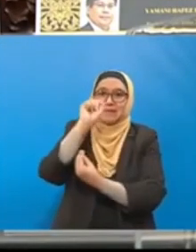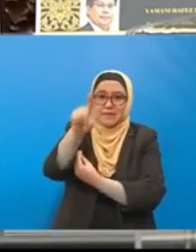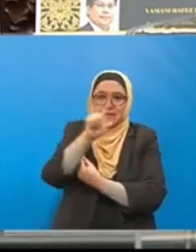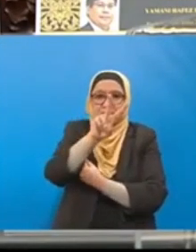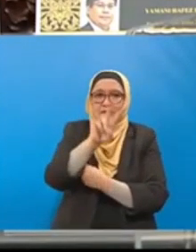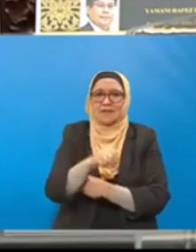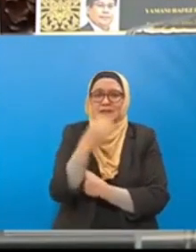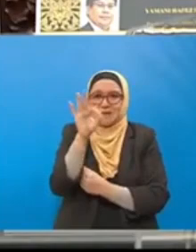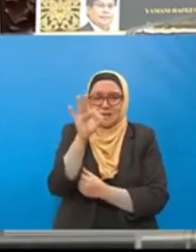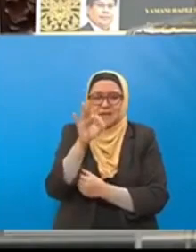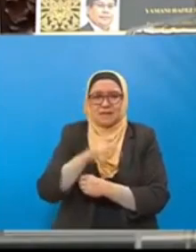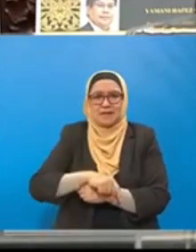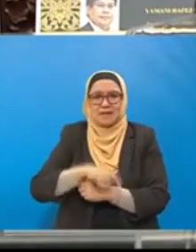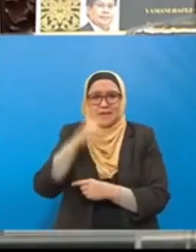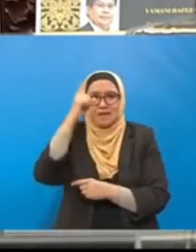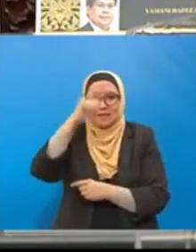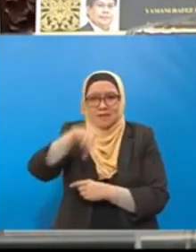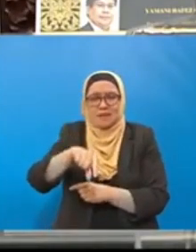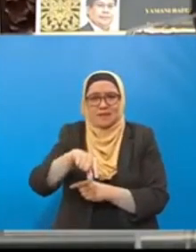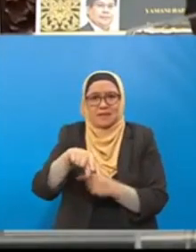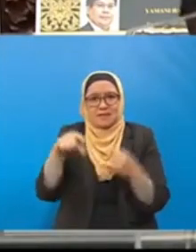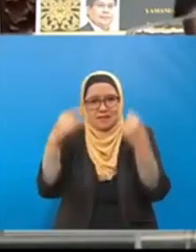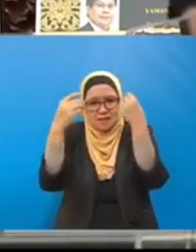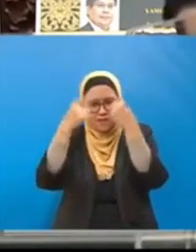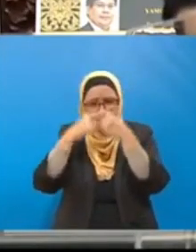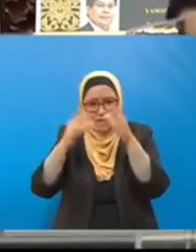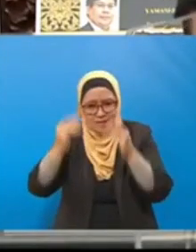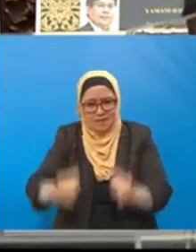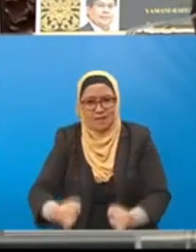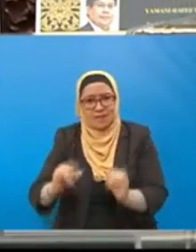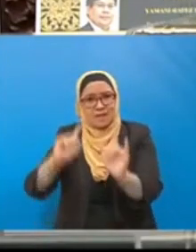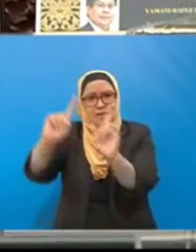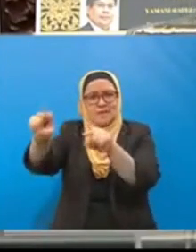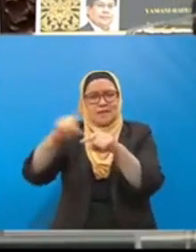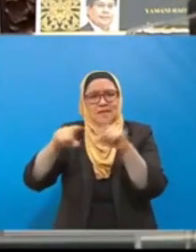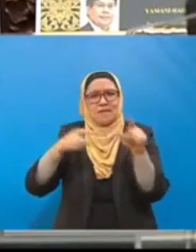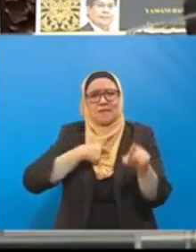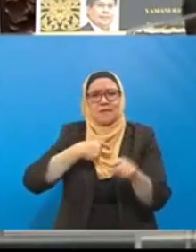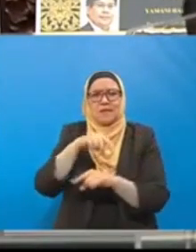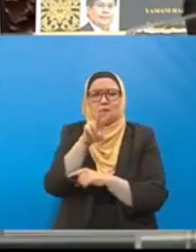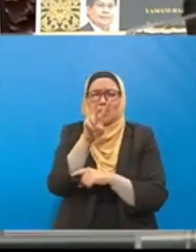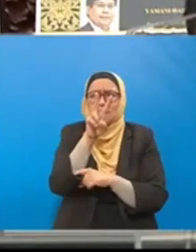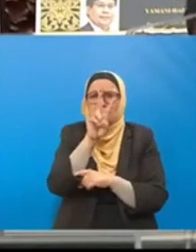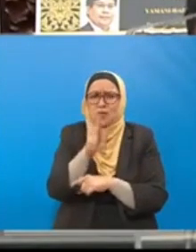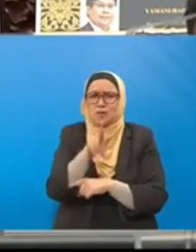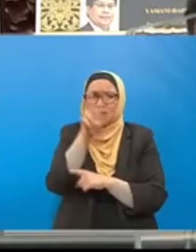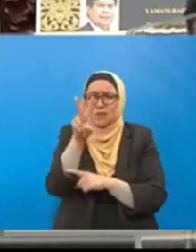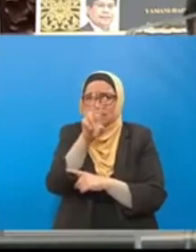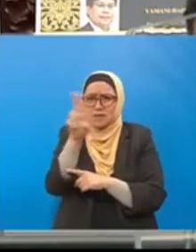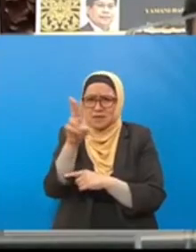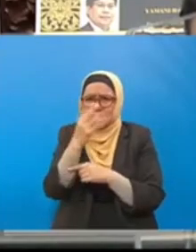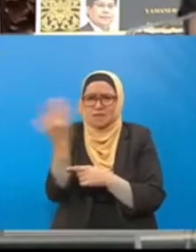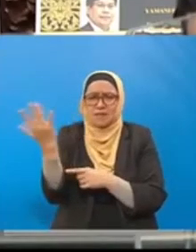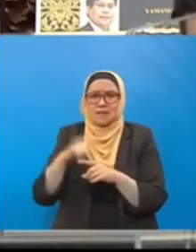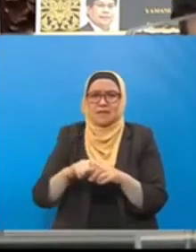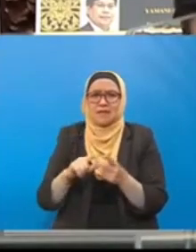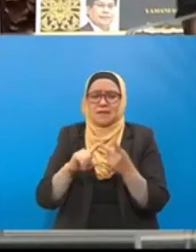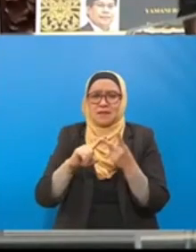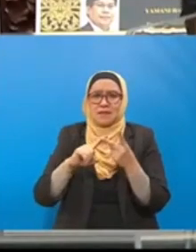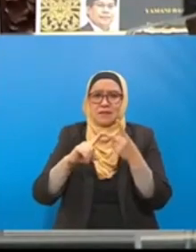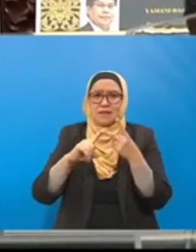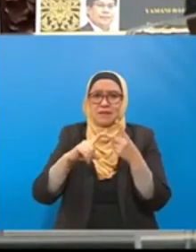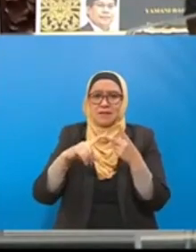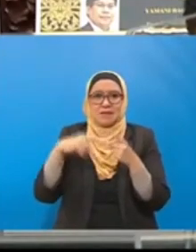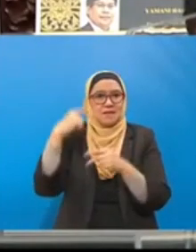bagi jemaah haji muassasah adalah sebanyak 22,900 orang dan tiada kos haji untuk 2 tahun